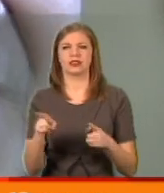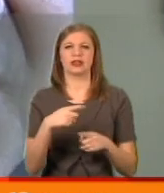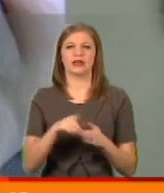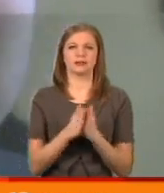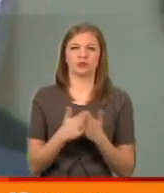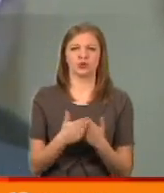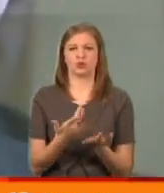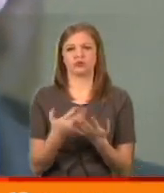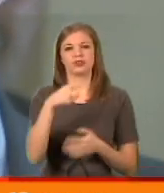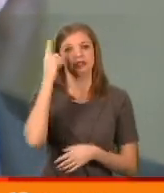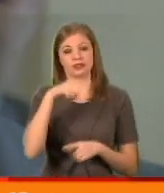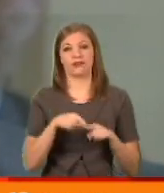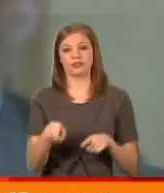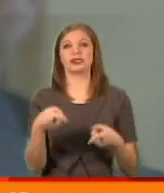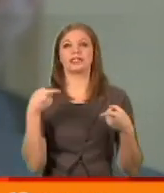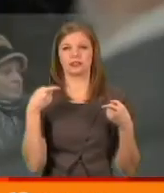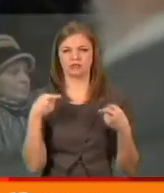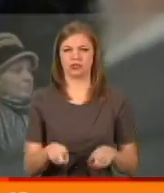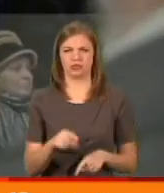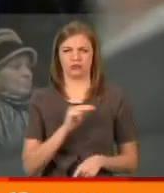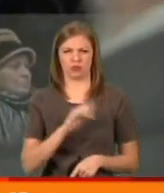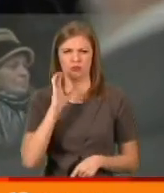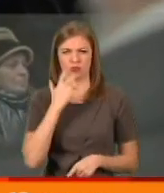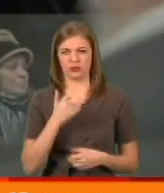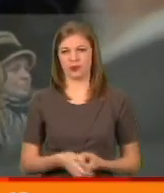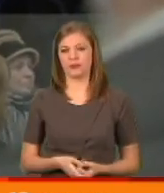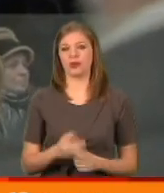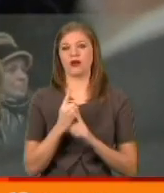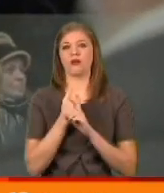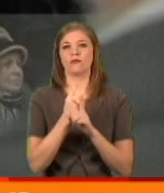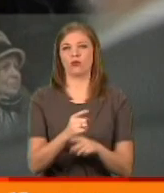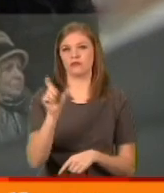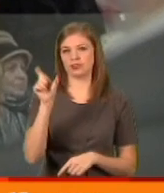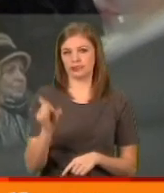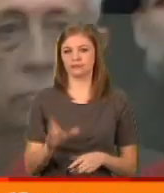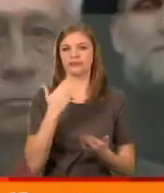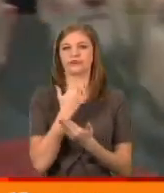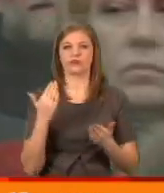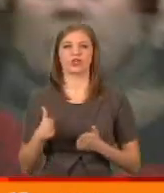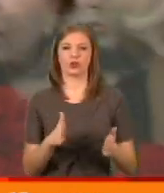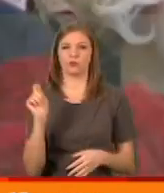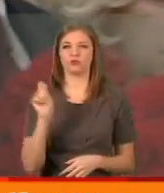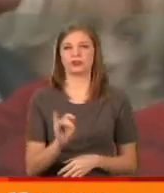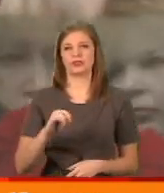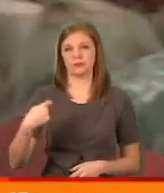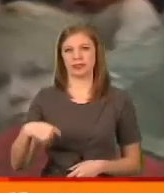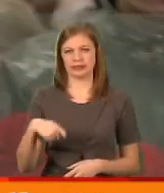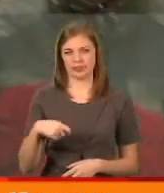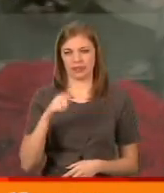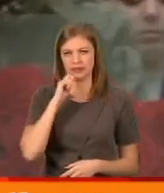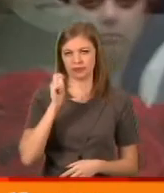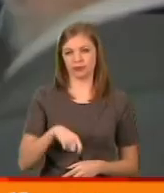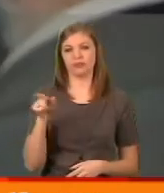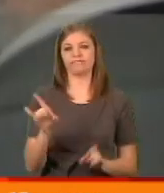підручник, ти знав, що це дійсно справжня робота. Провести Мирослава Поповича в останню путь приїхав і президент Петро